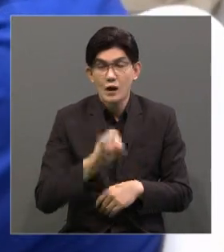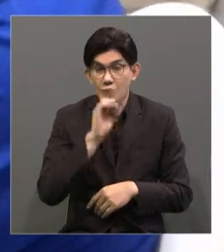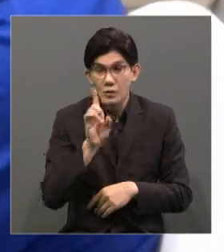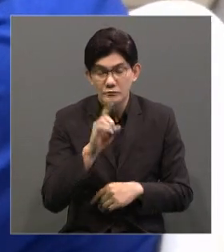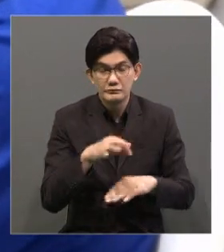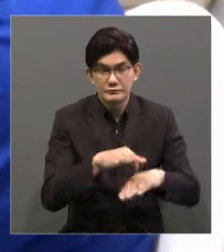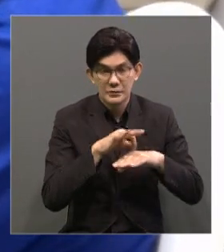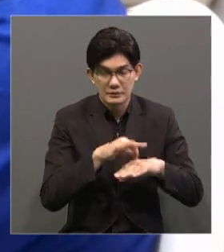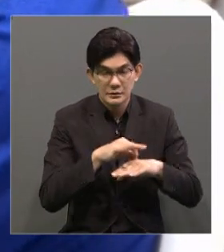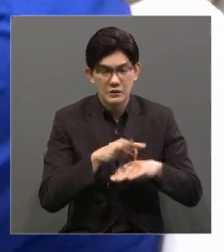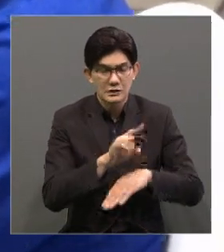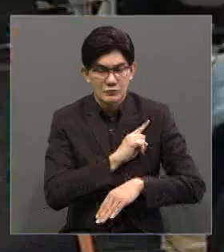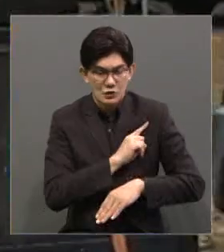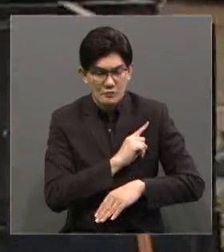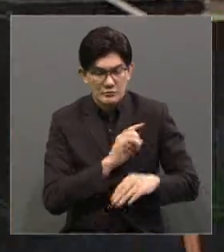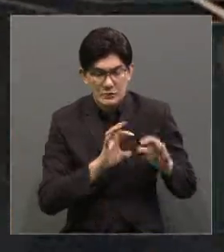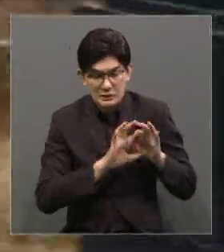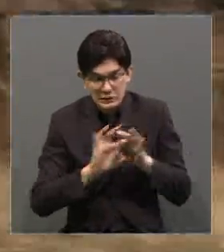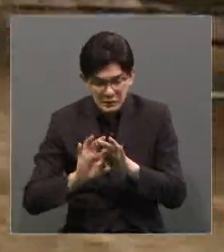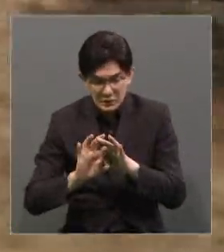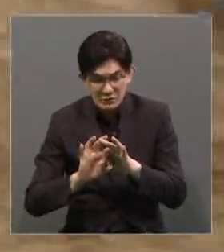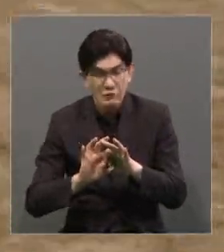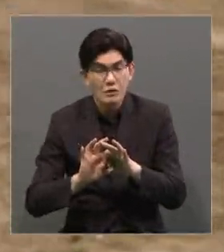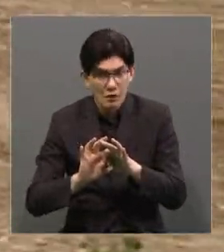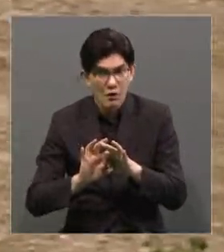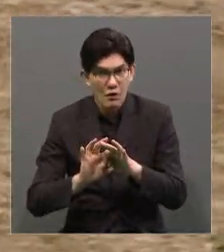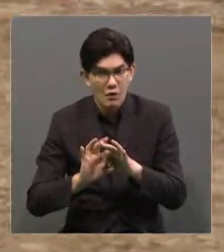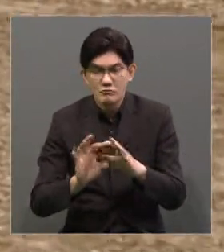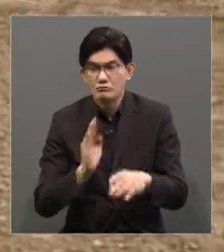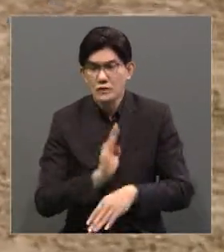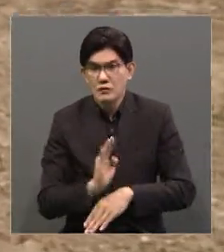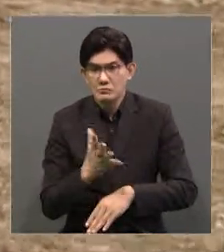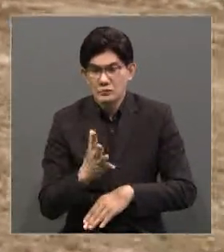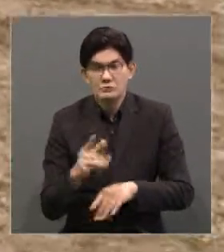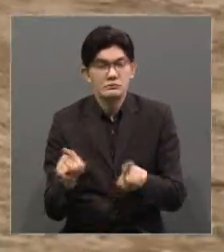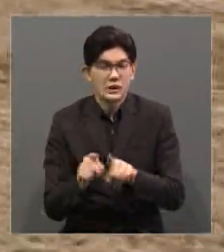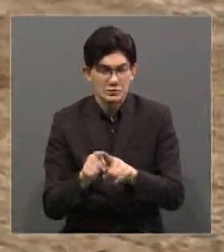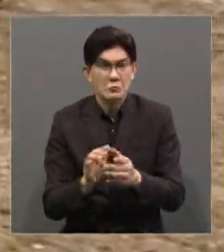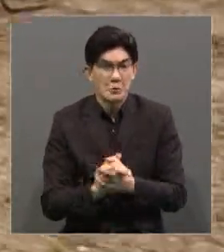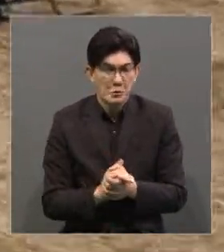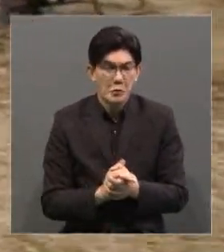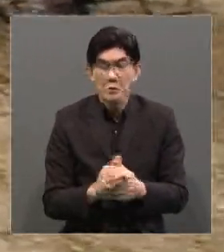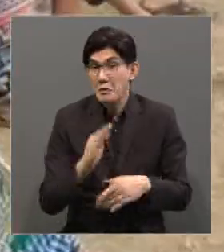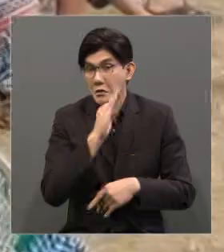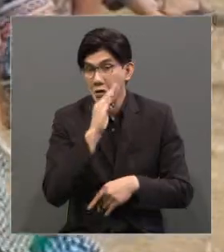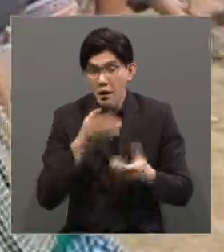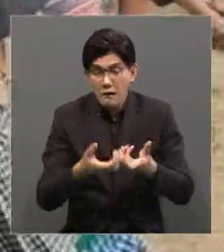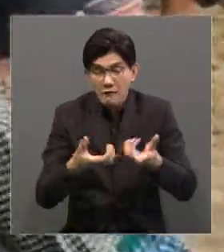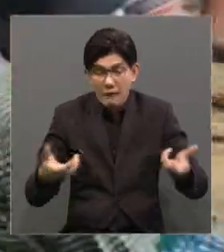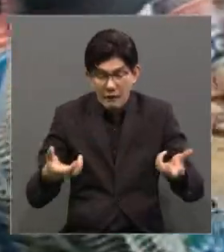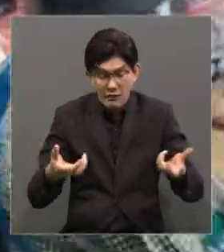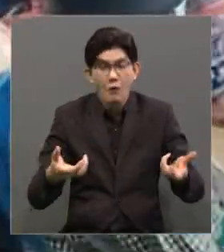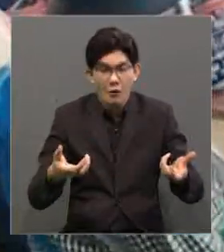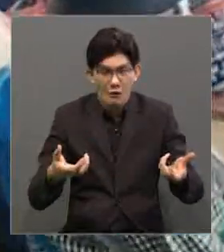การใช้ตำแหน่งหน้าที่มันอาจจะไปเชื่อมโยงไปเกี่ยวเนื่องกับความไม่เป็นกลางทางการเมืองด้วยเพราะฉะนั้นถ้าเกิดเราแยกออกจากกันนะก็